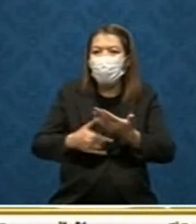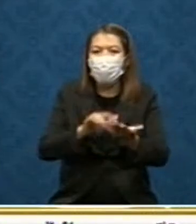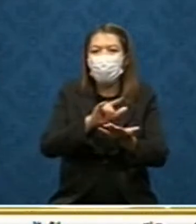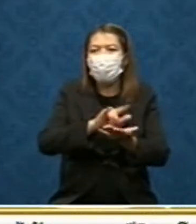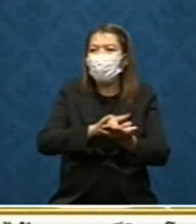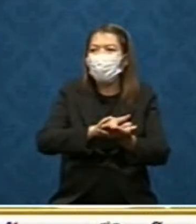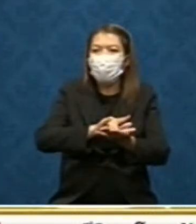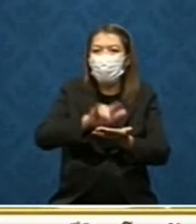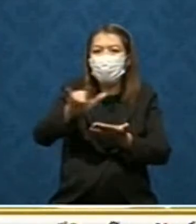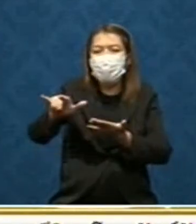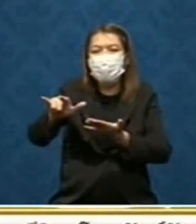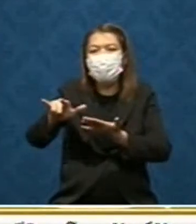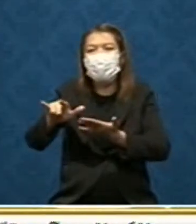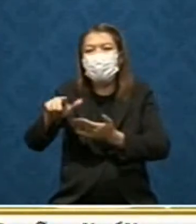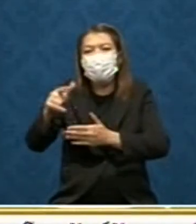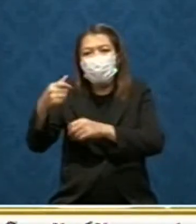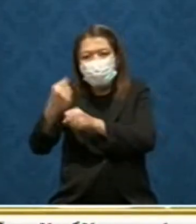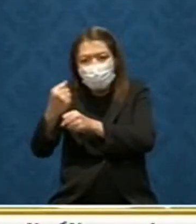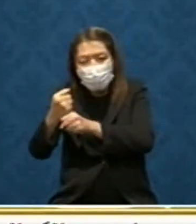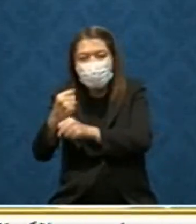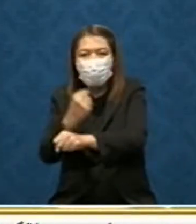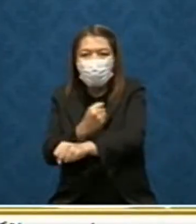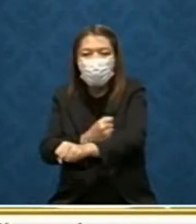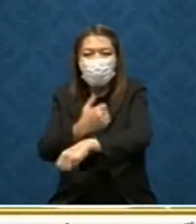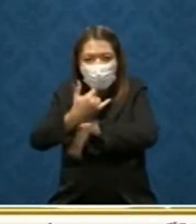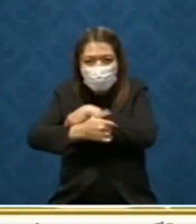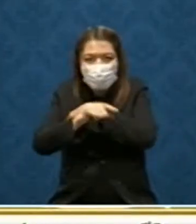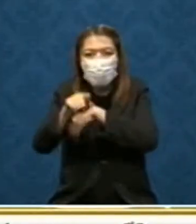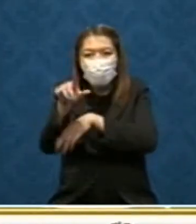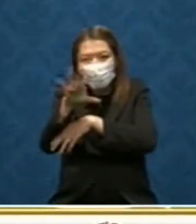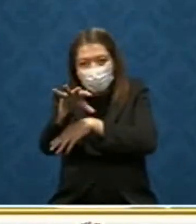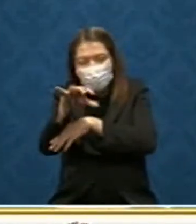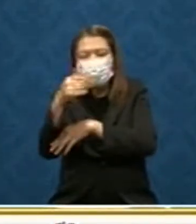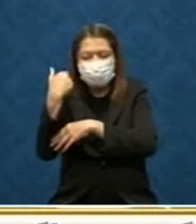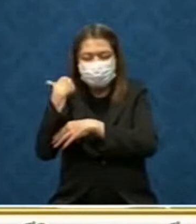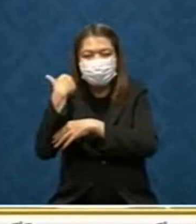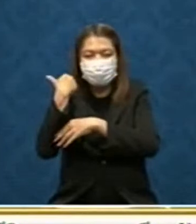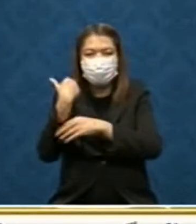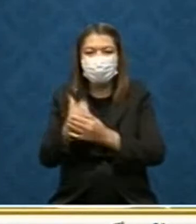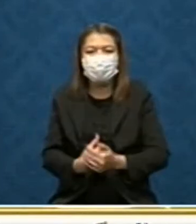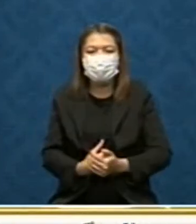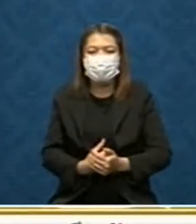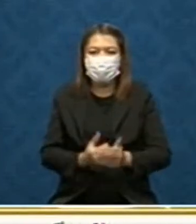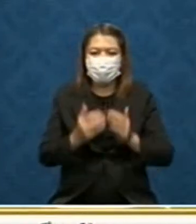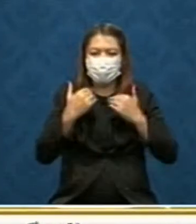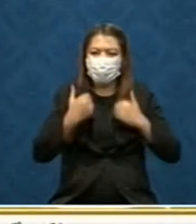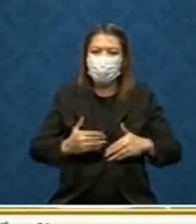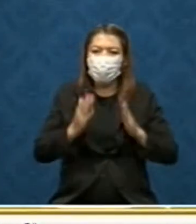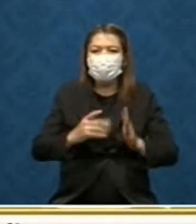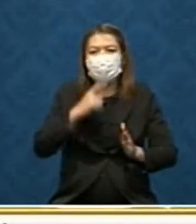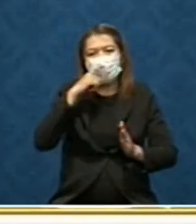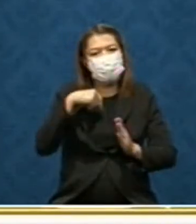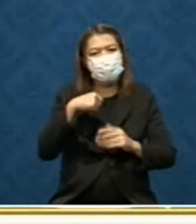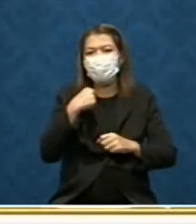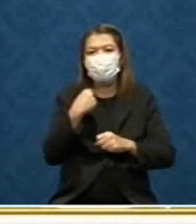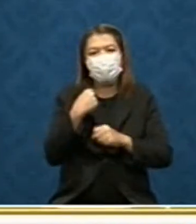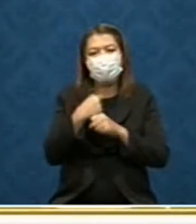เกูงหลอกถกต้มเพราฉีวิตคนงานแรงงานไทยยากจน